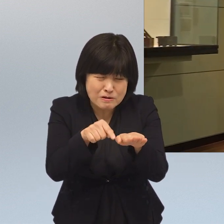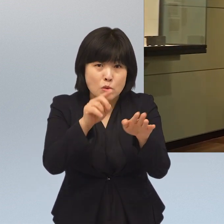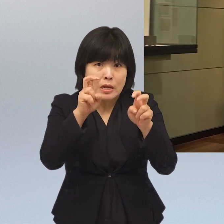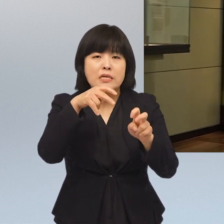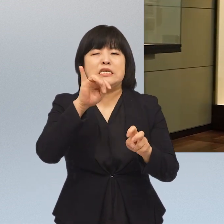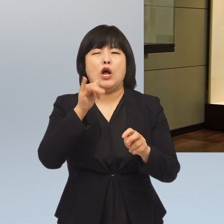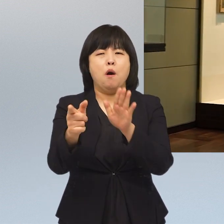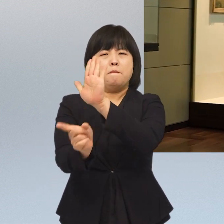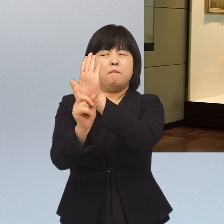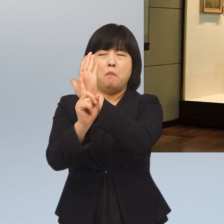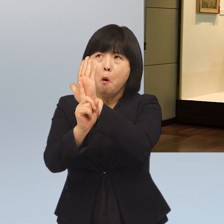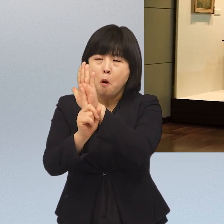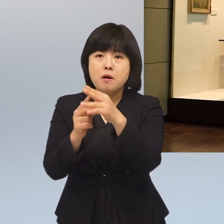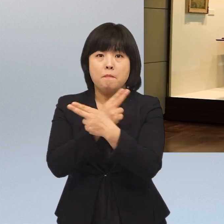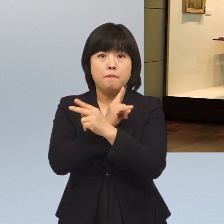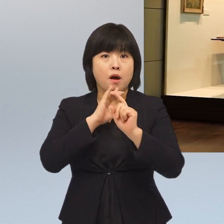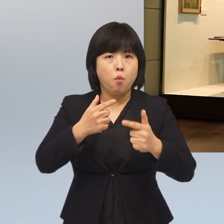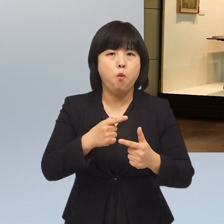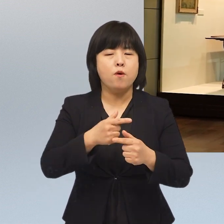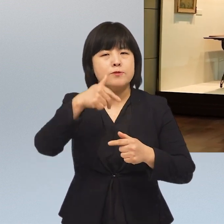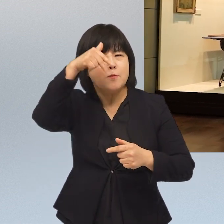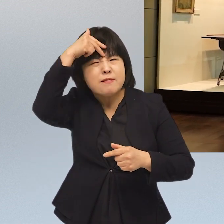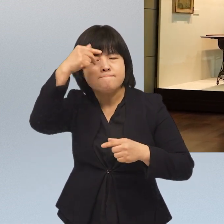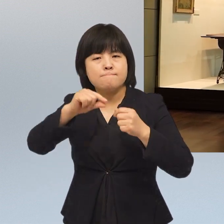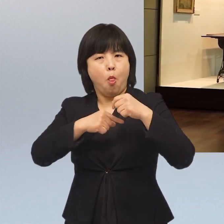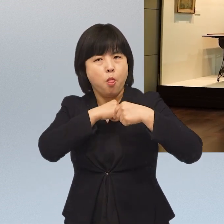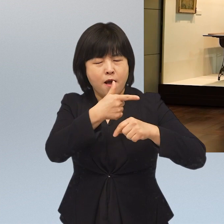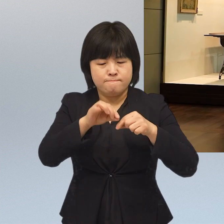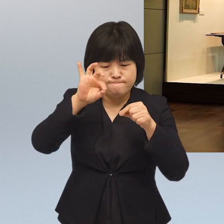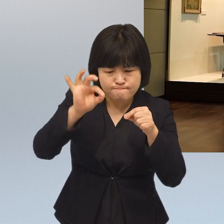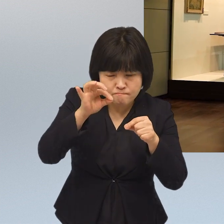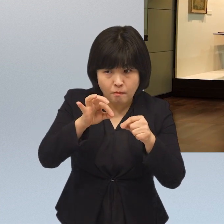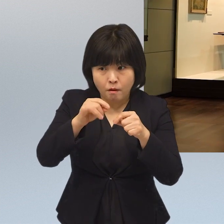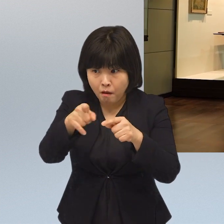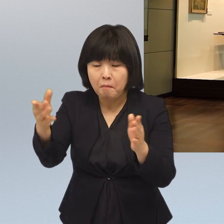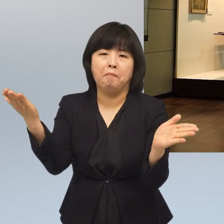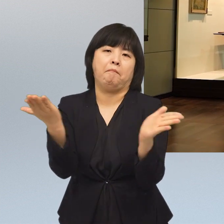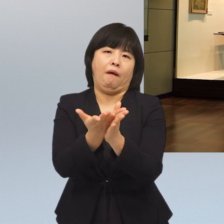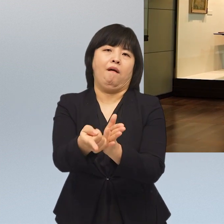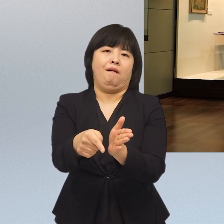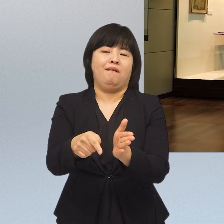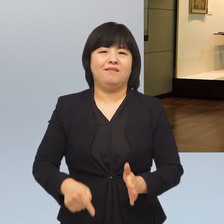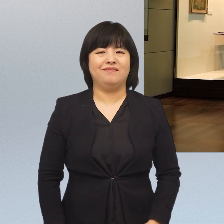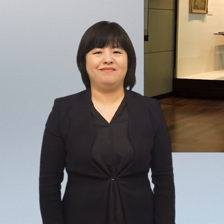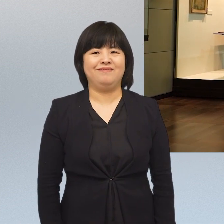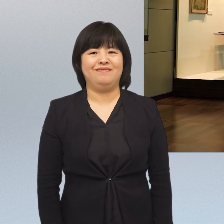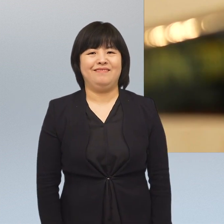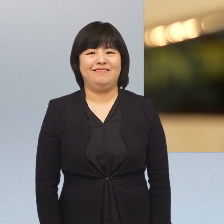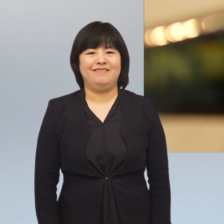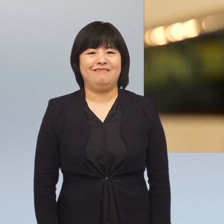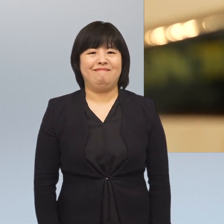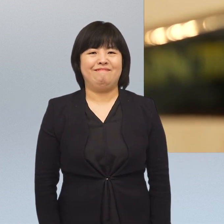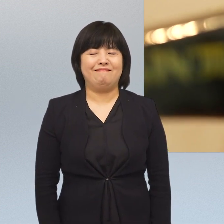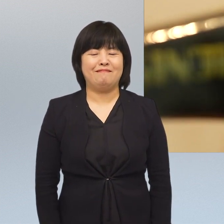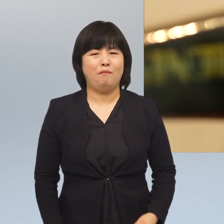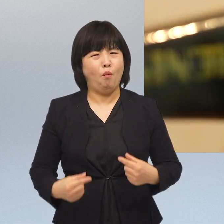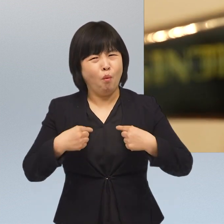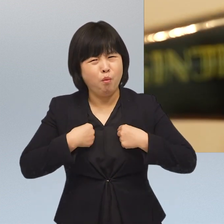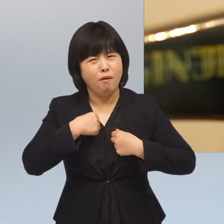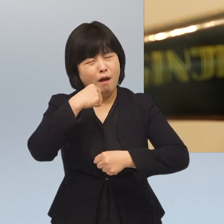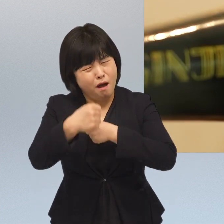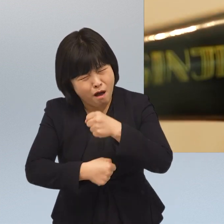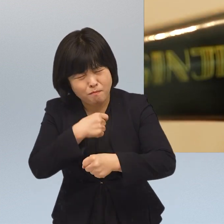광복 직후 싱어 재봉틀 광고를 보면 양복뿐만 아니라 조선의 의복 바느질에도 적합하여